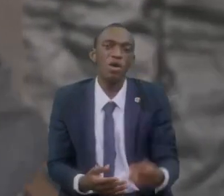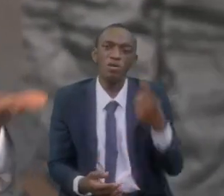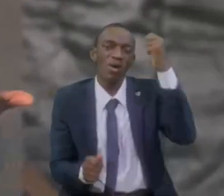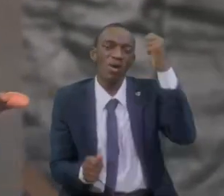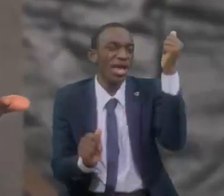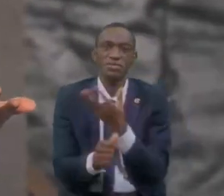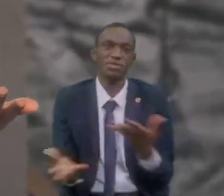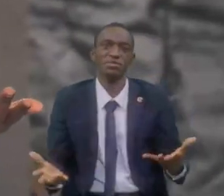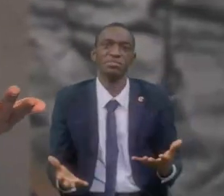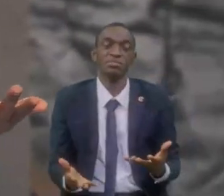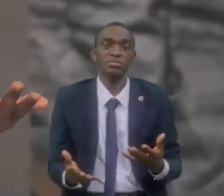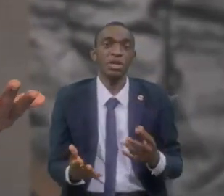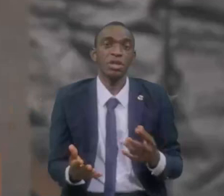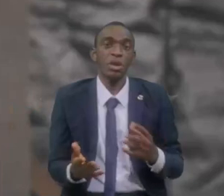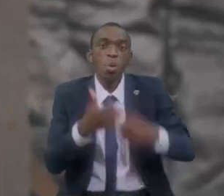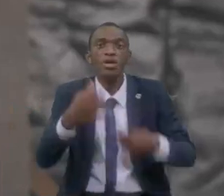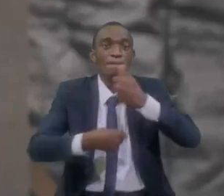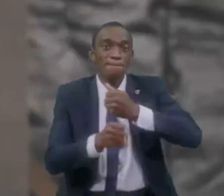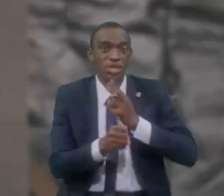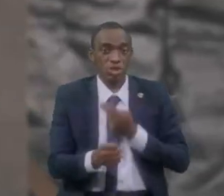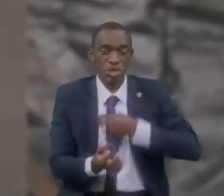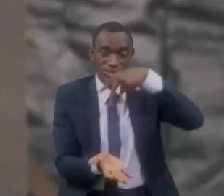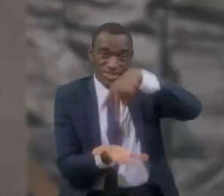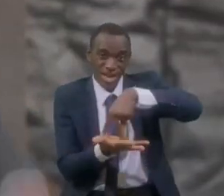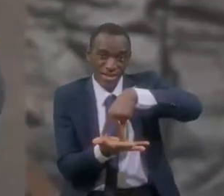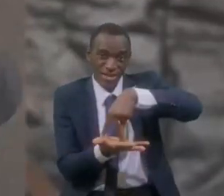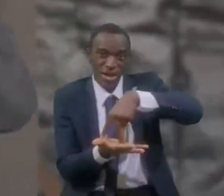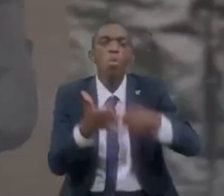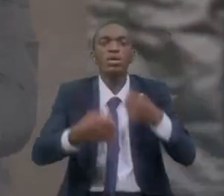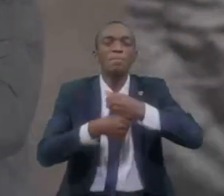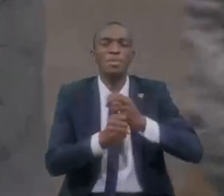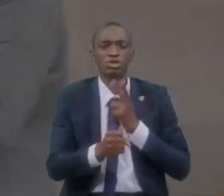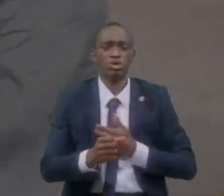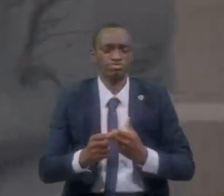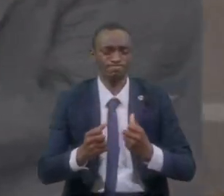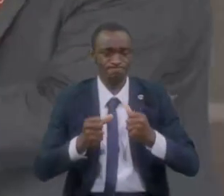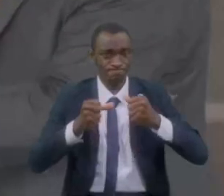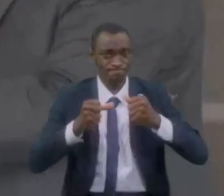fléchi devant tout. Ce qui nous amène à tenir, ce qui nous renferme.